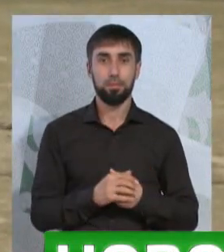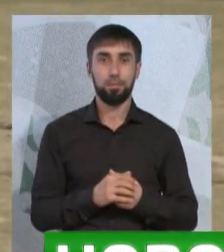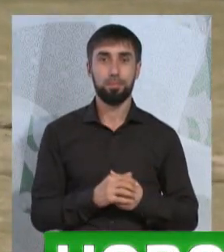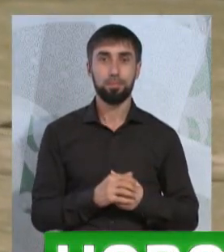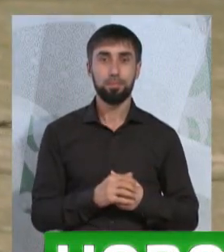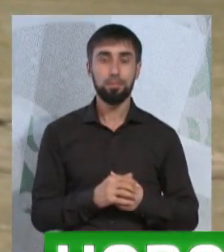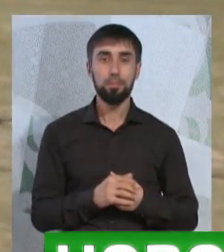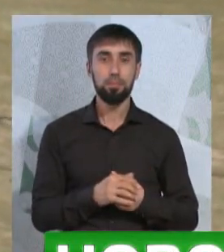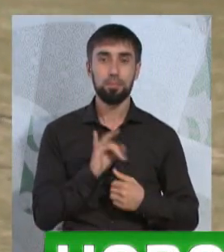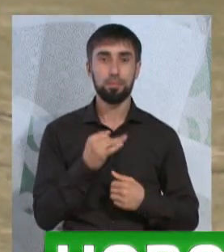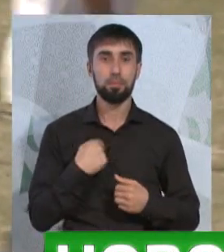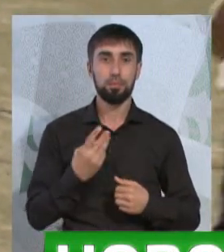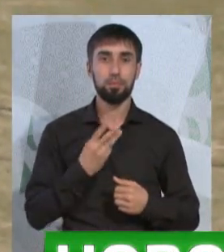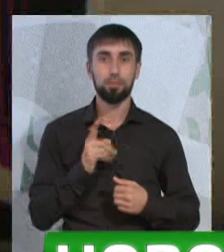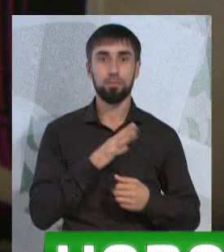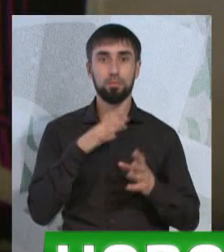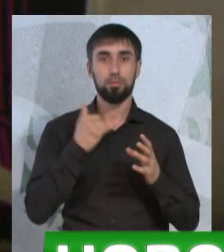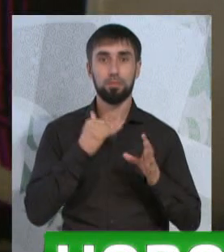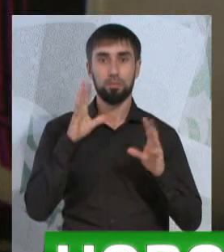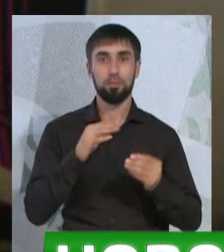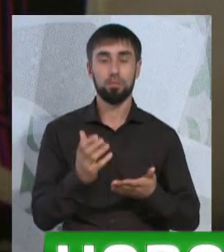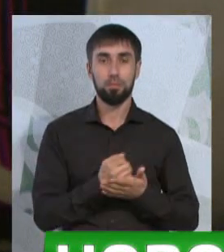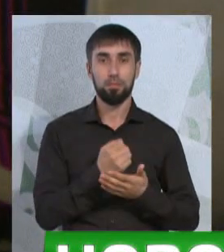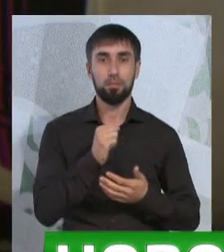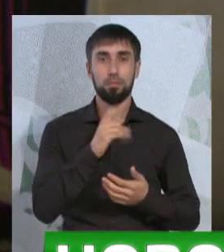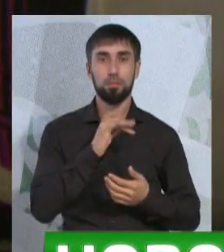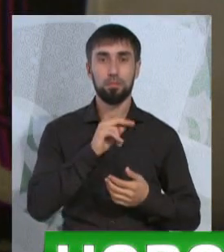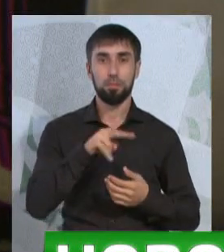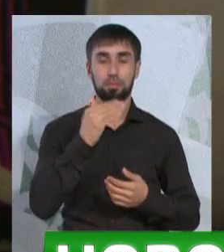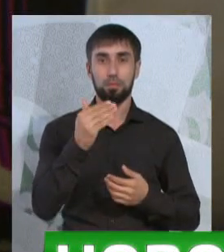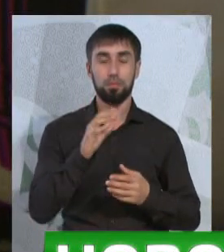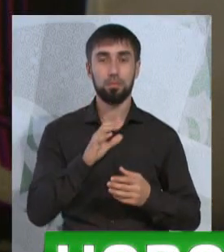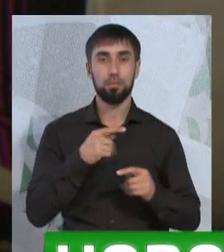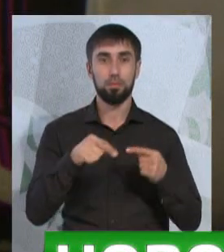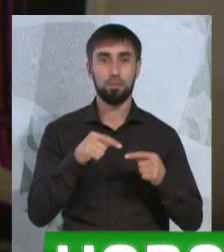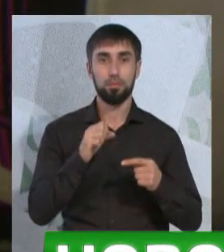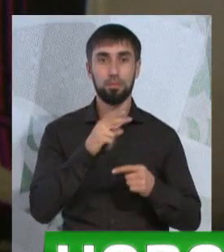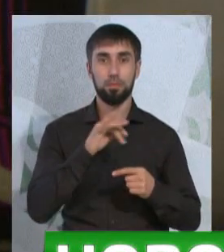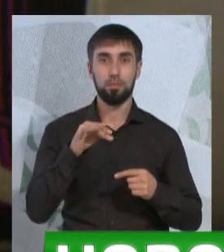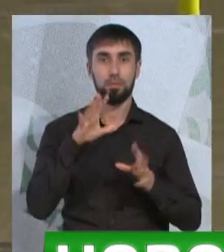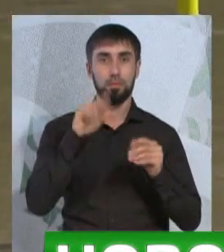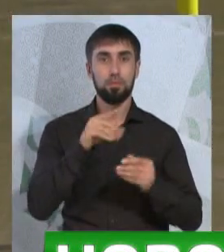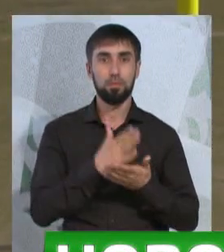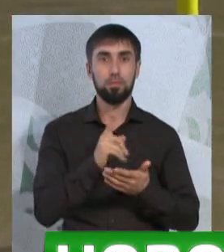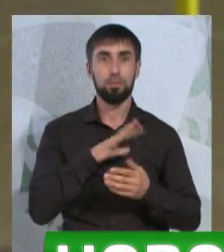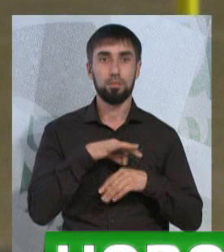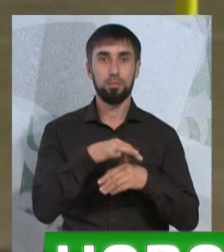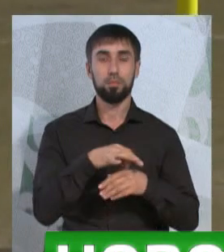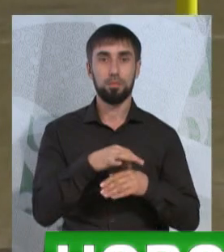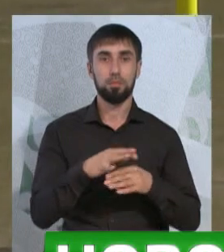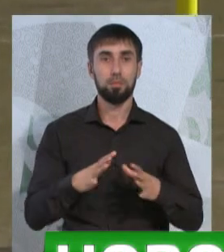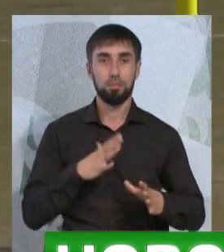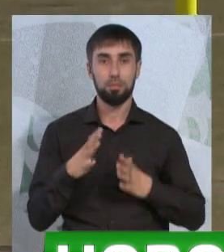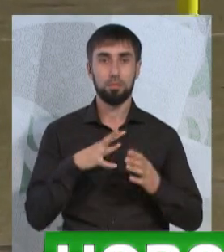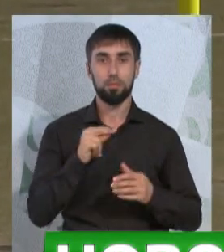теперь и надеюсь, что у меня все получится. В арсенале футбольной академии имеется все для проведения тренировочного процесса. Мячи,